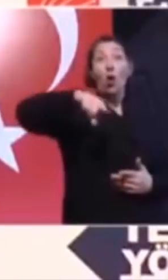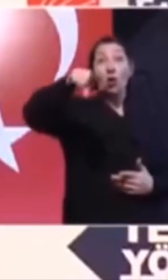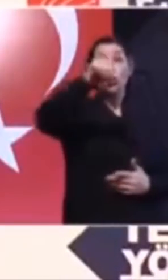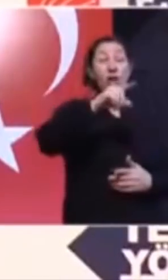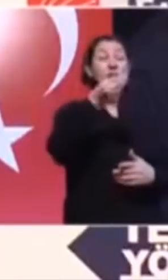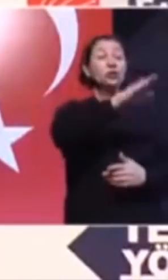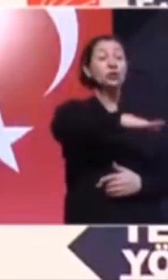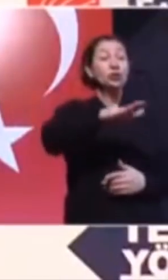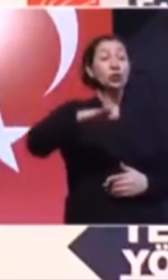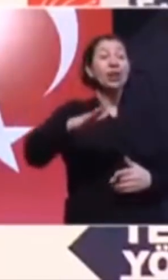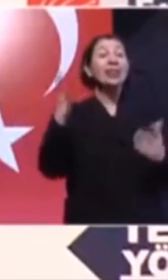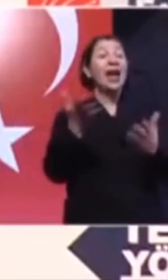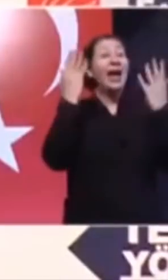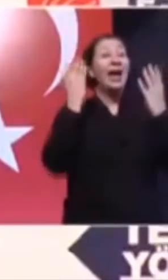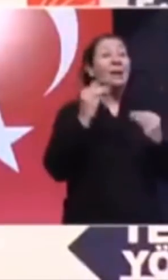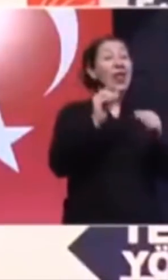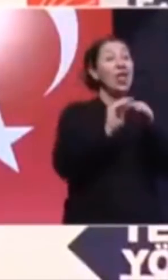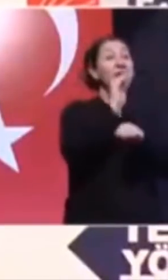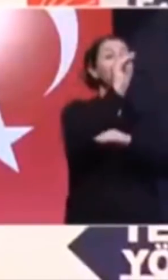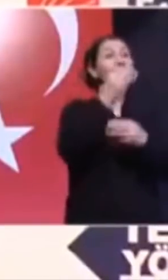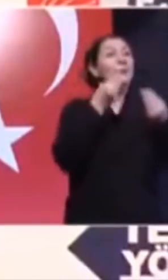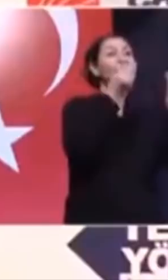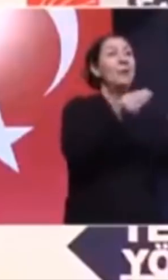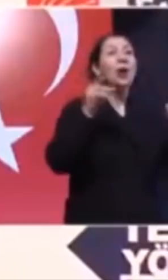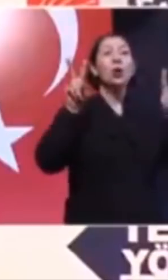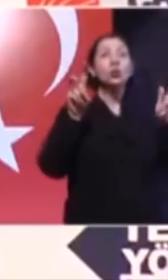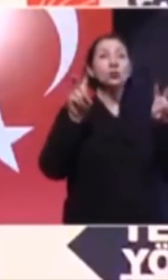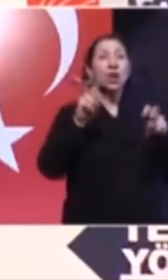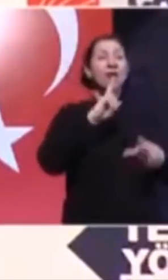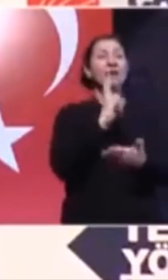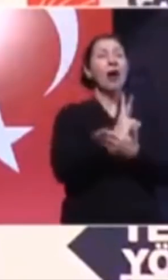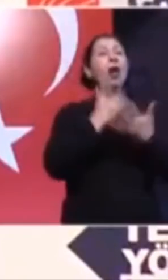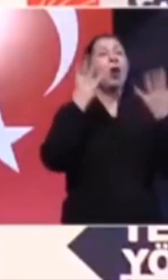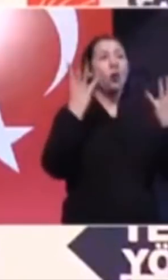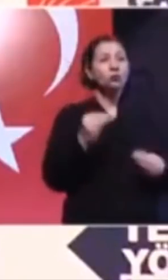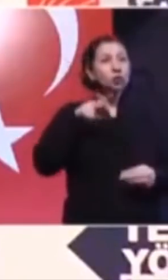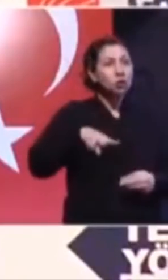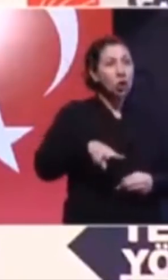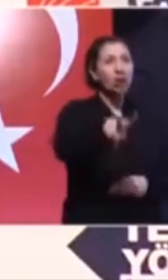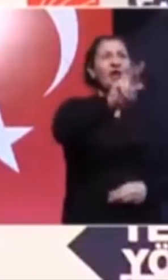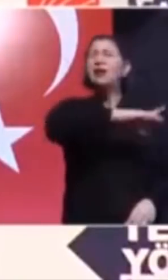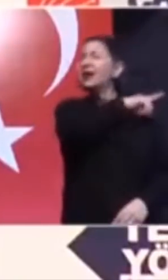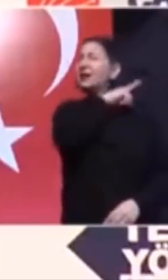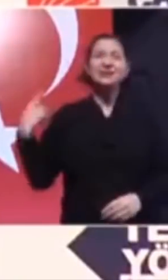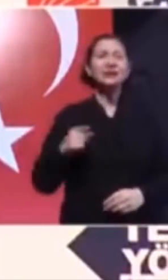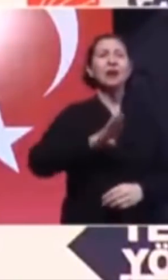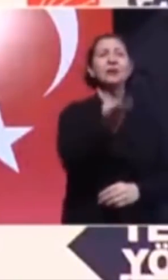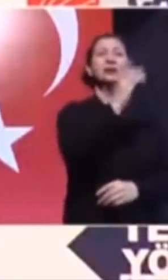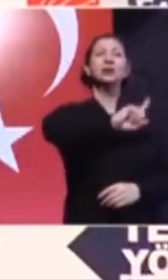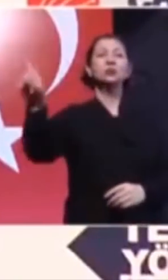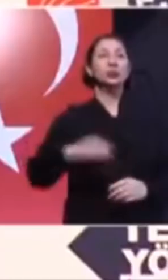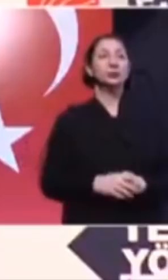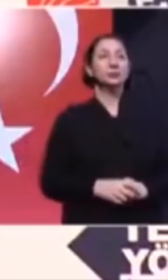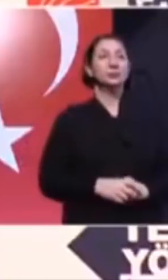ve çocuklarına daha iyi bir yaşam sunma konusunda kararlı olduğumuz yoldan asla